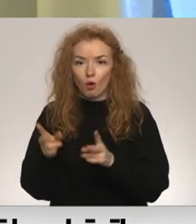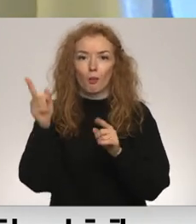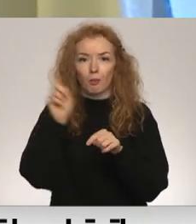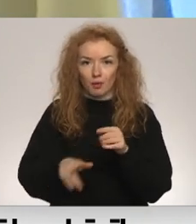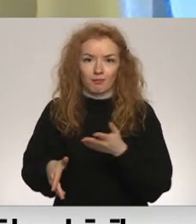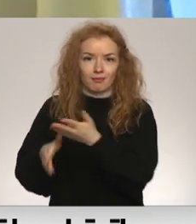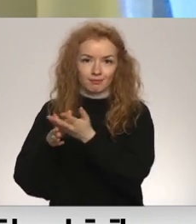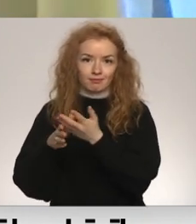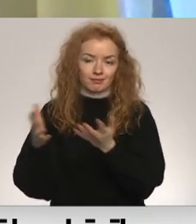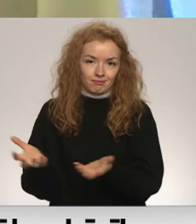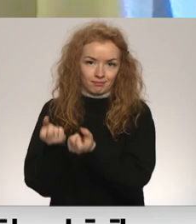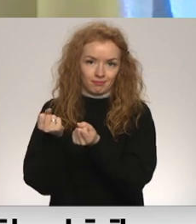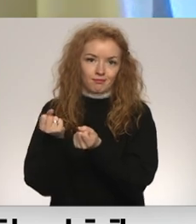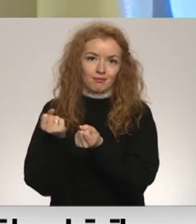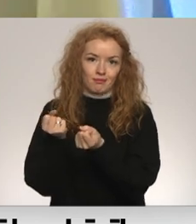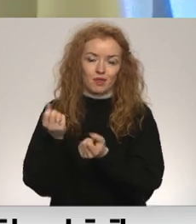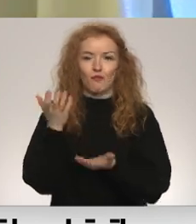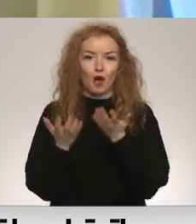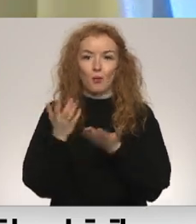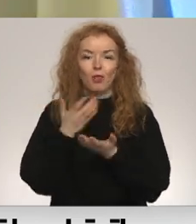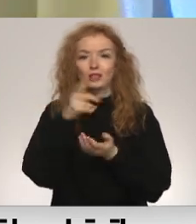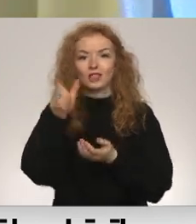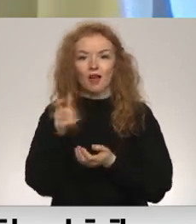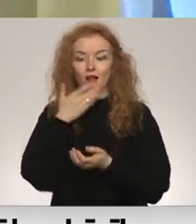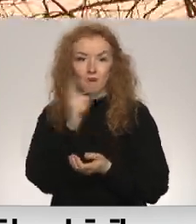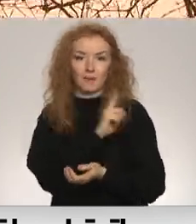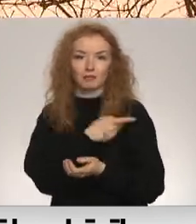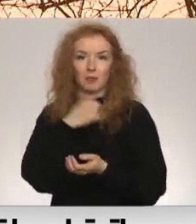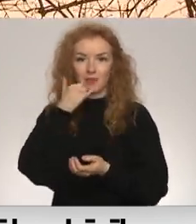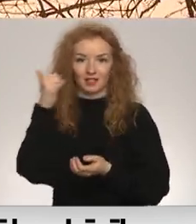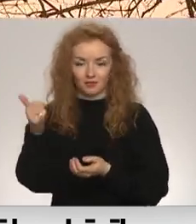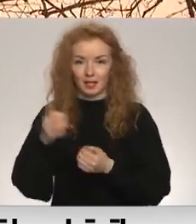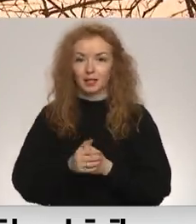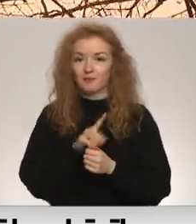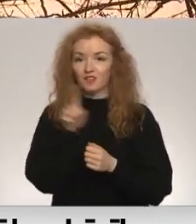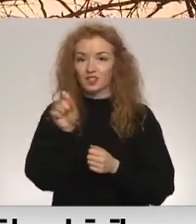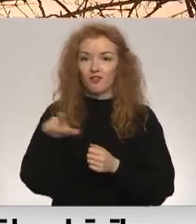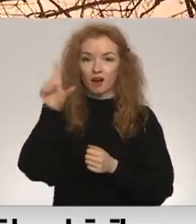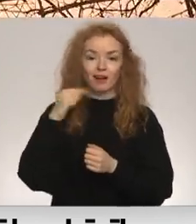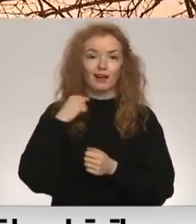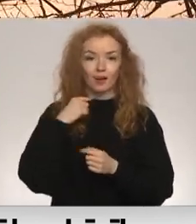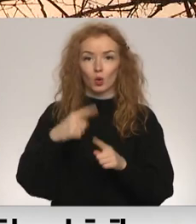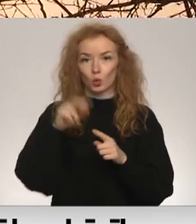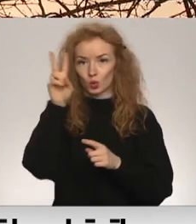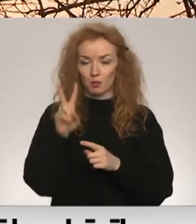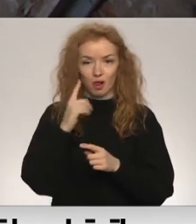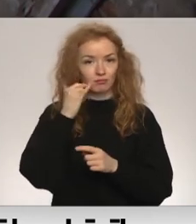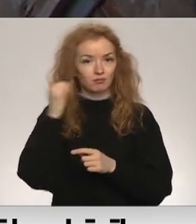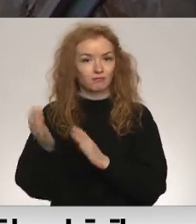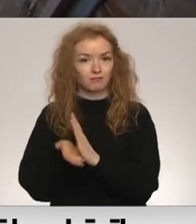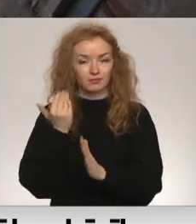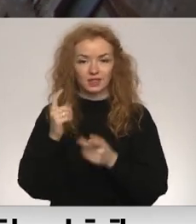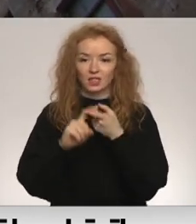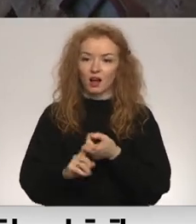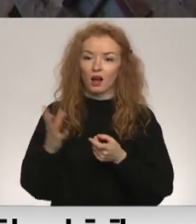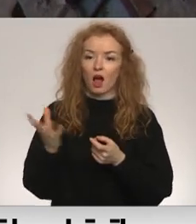novērsa postījumus, kurus var pat iespējams pat vēl nebija paspējuši pieteikt. Visvairāk izsaukumi bijis Rīgā un Jūrmalā, lielākoties tie saistīti